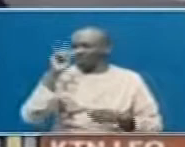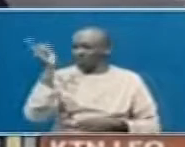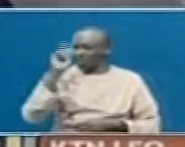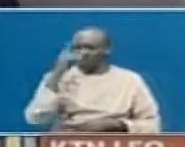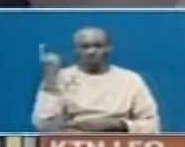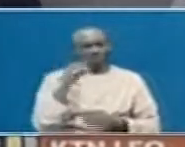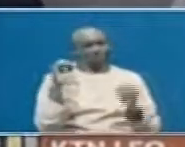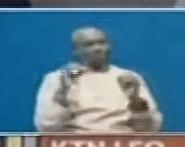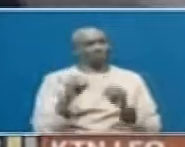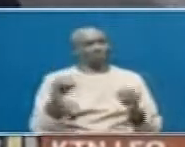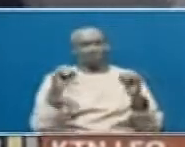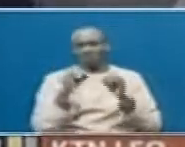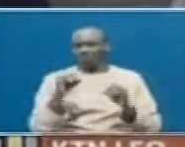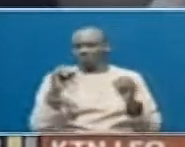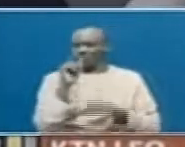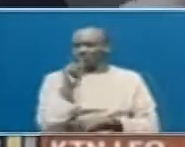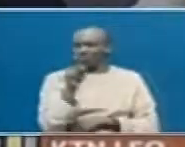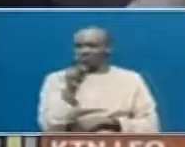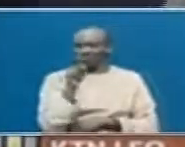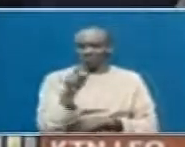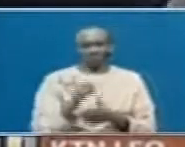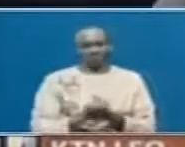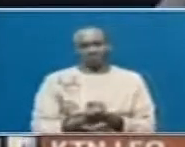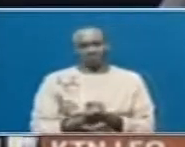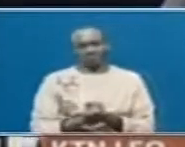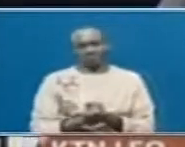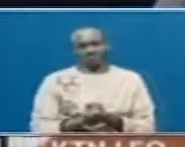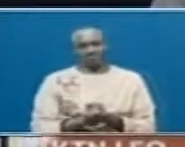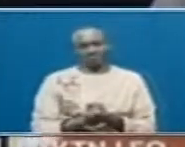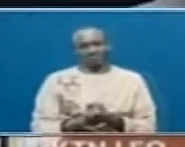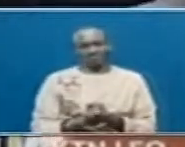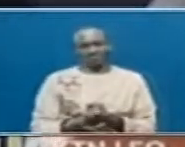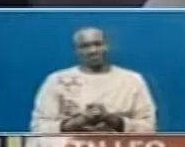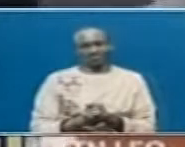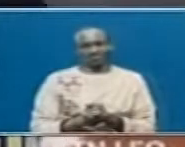be. Yo, yo, yo, yo.